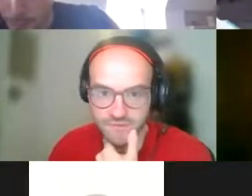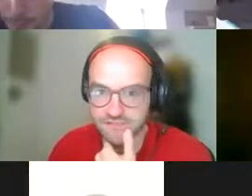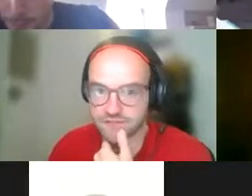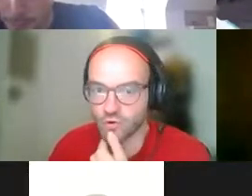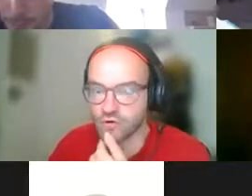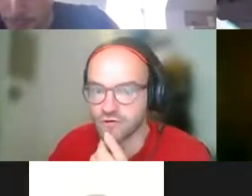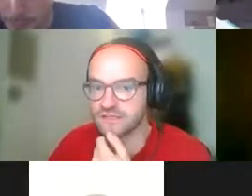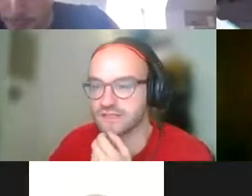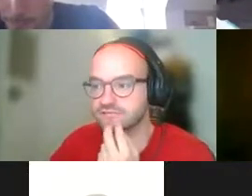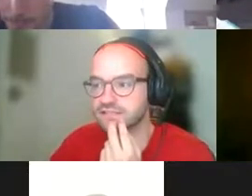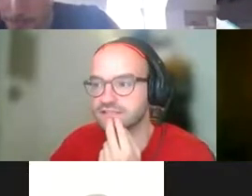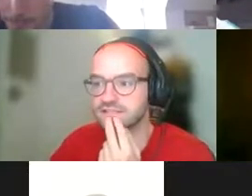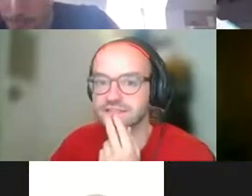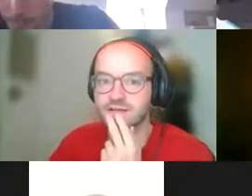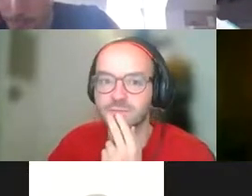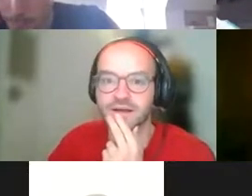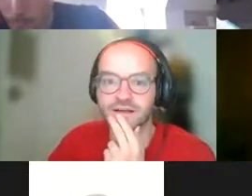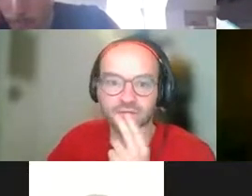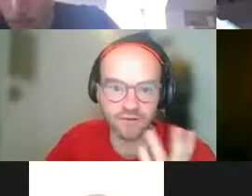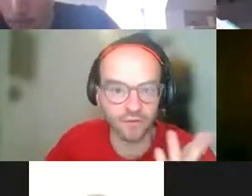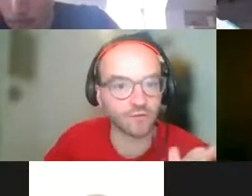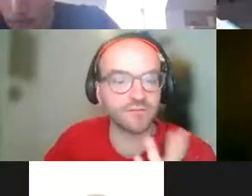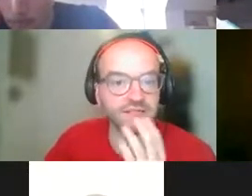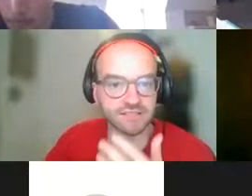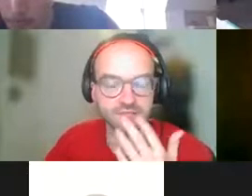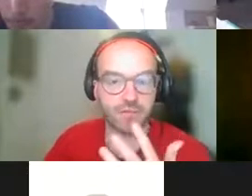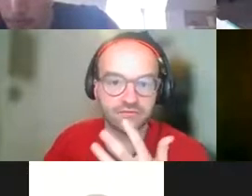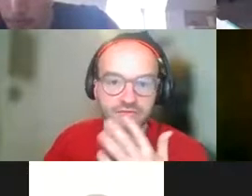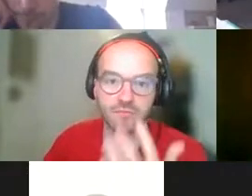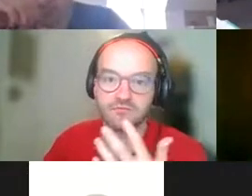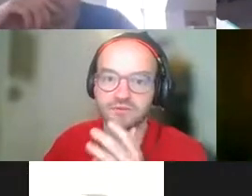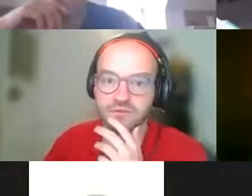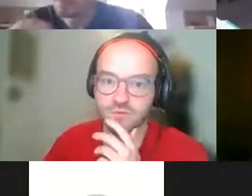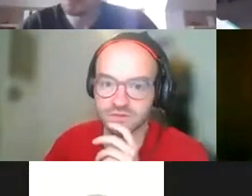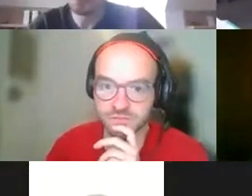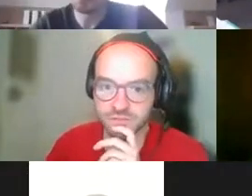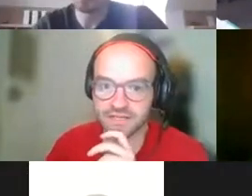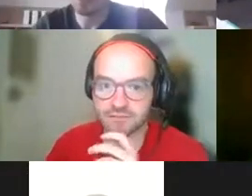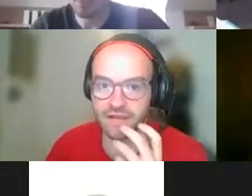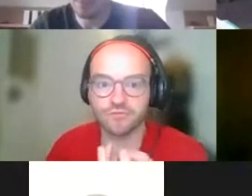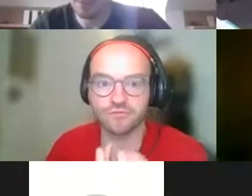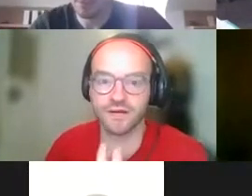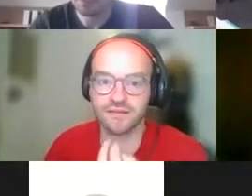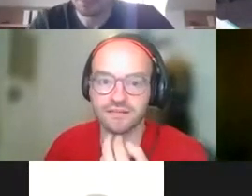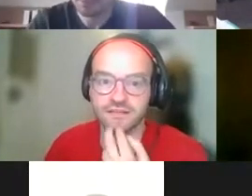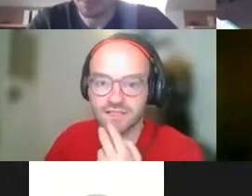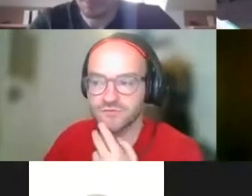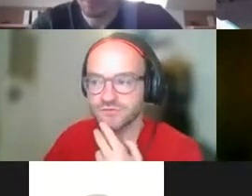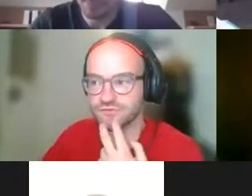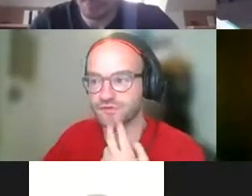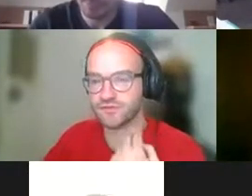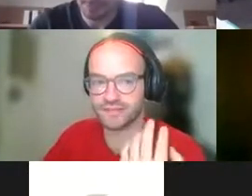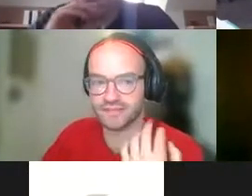die we soms een beetje uit het oog verliezen. Maar we hebben dat ook wel in het begin gezegd. We blijven met twee woorden spreken. Het blijft voorwaardelijk.